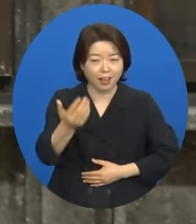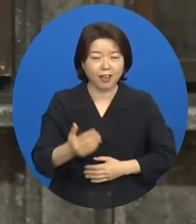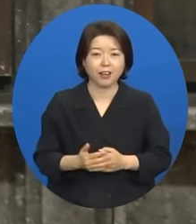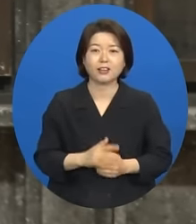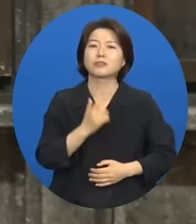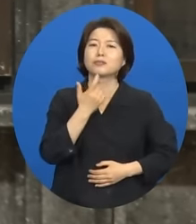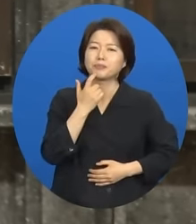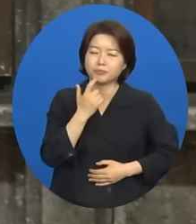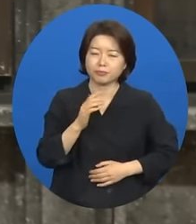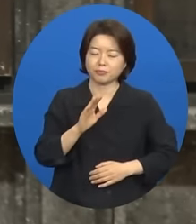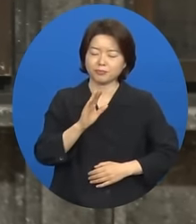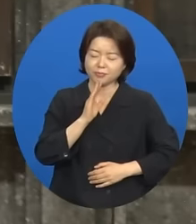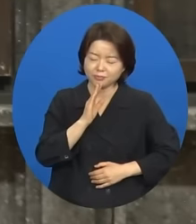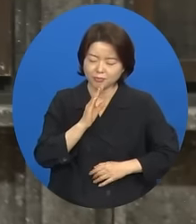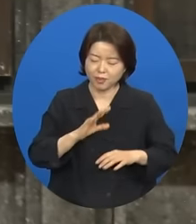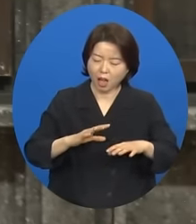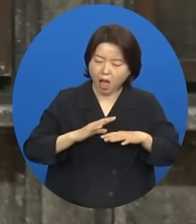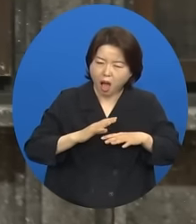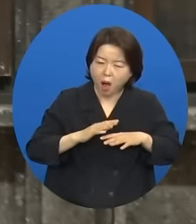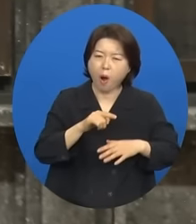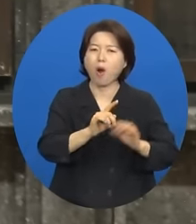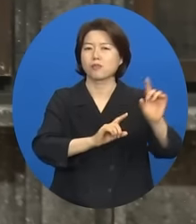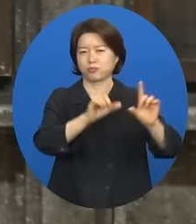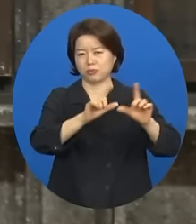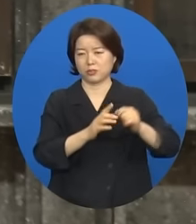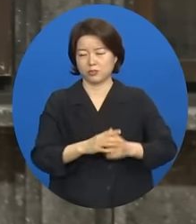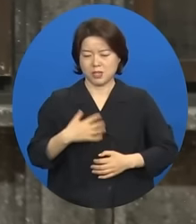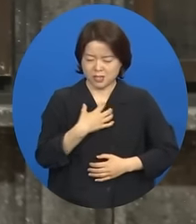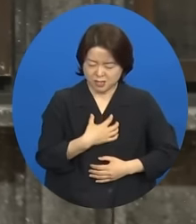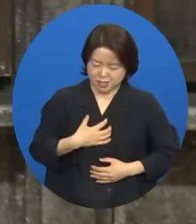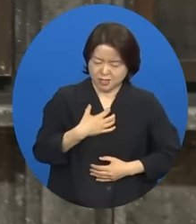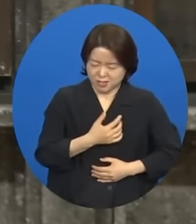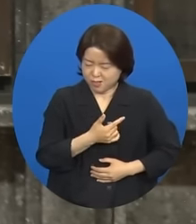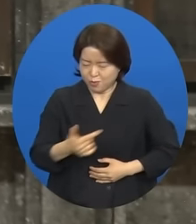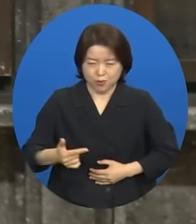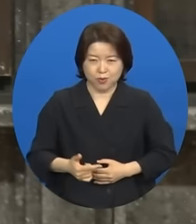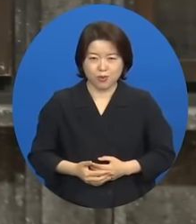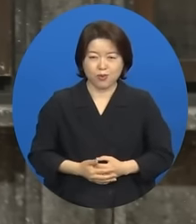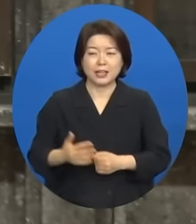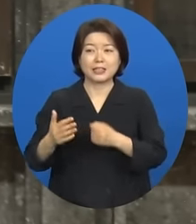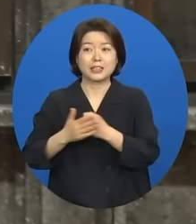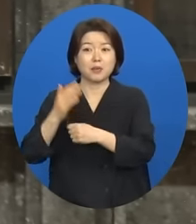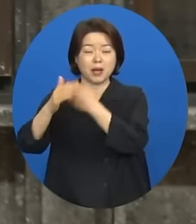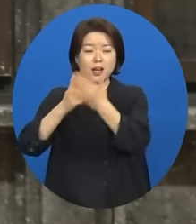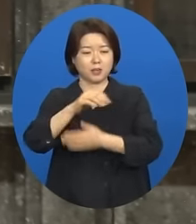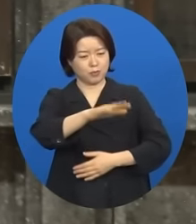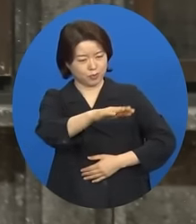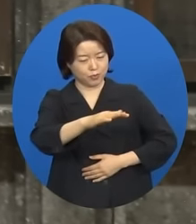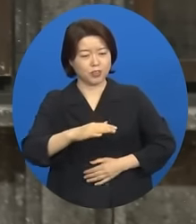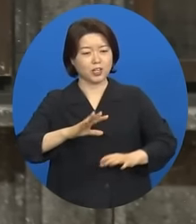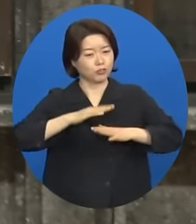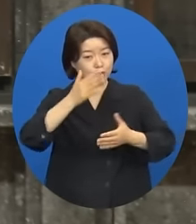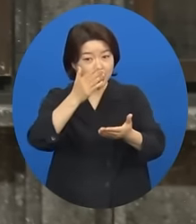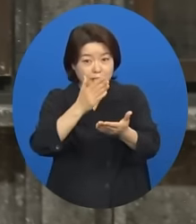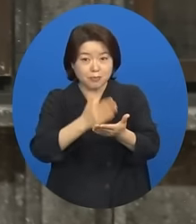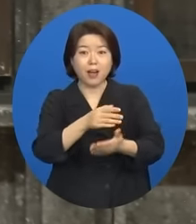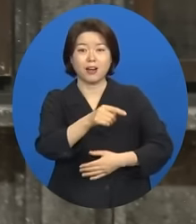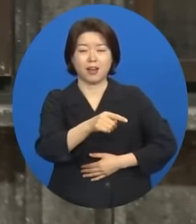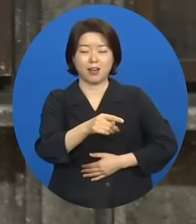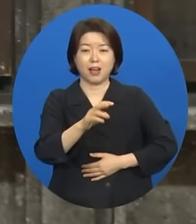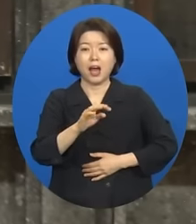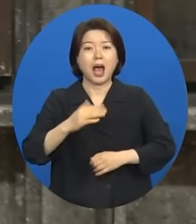너무나 두려워하기 때문에, 너무나 걱정하니까 하나님이 두려워하지 말라라고 이